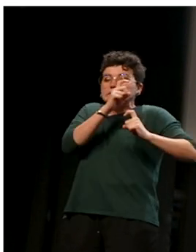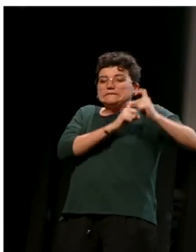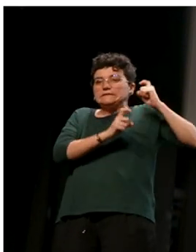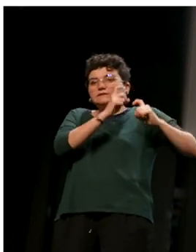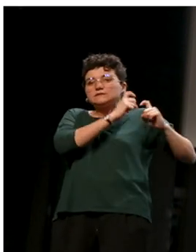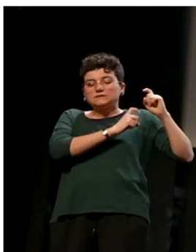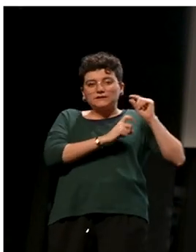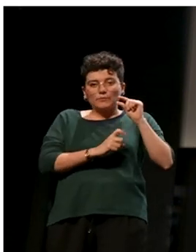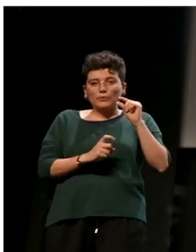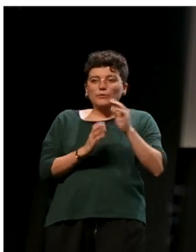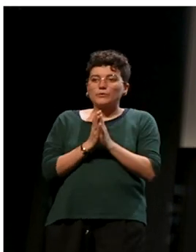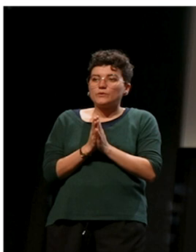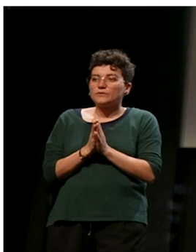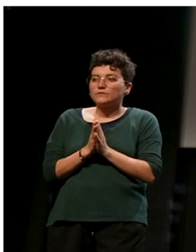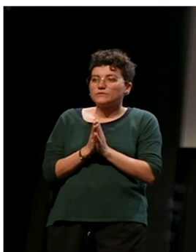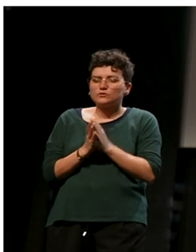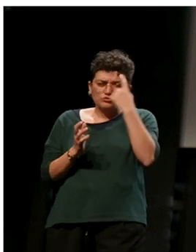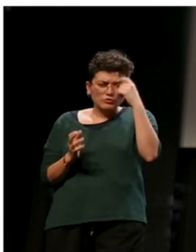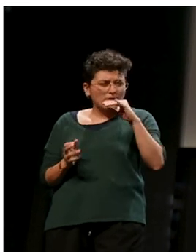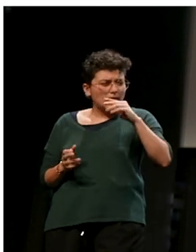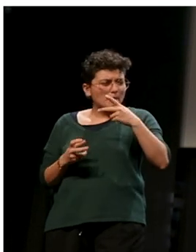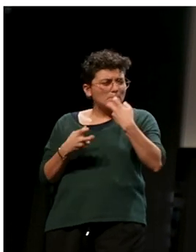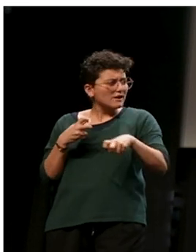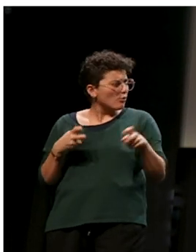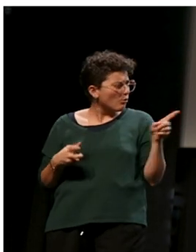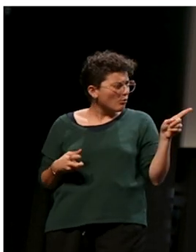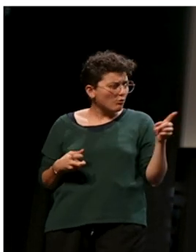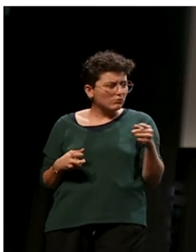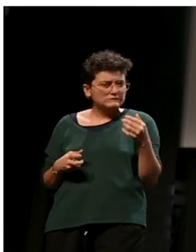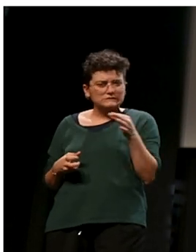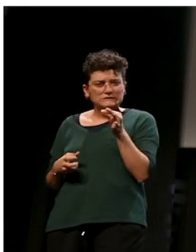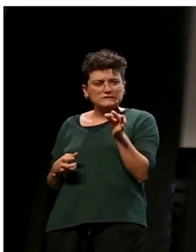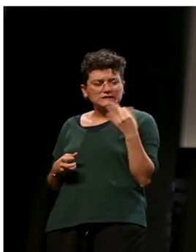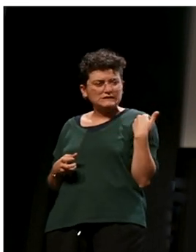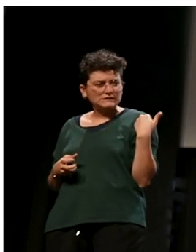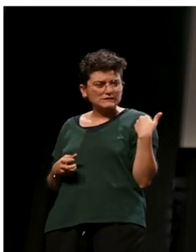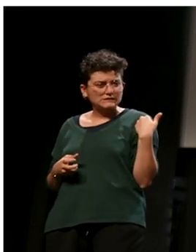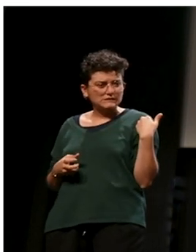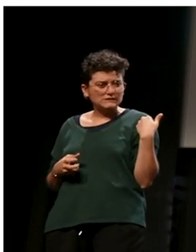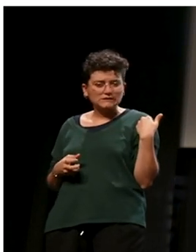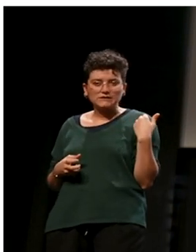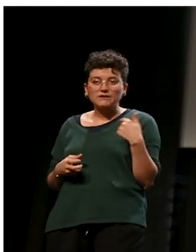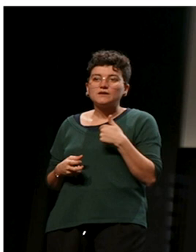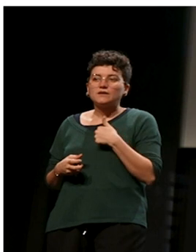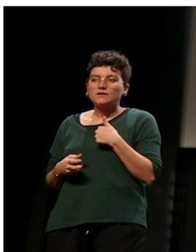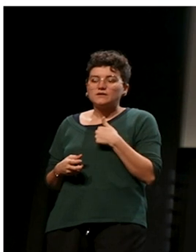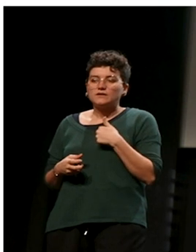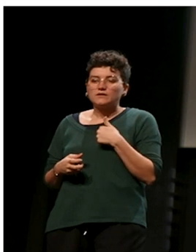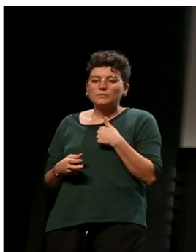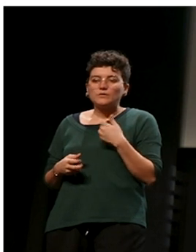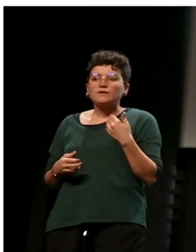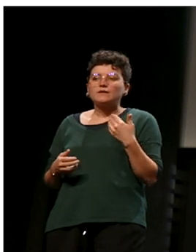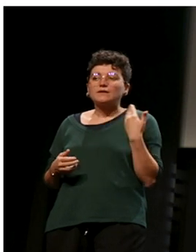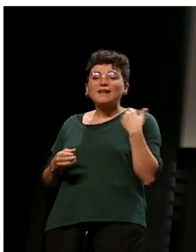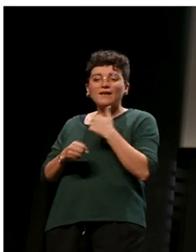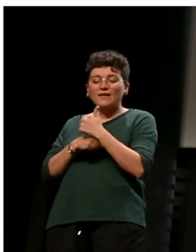sur je crois que c'est Pierrot qui parlait de ça. J'ai peur de ça. C'est pour ça que moi j'ai fait plein de workshops cette année avec les étudiants. C'est que tout d'un